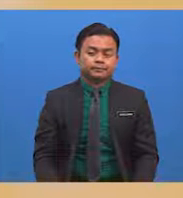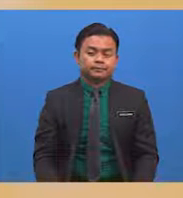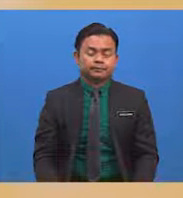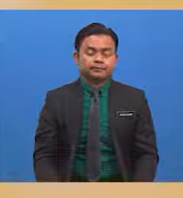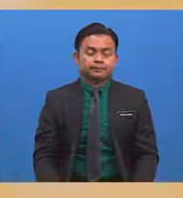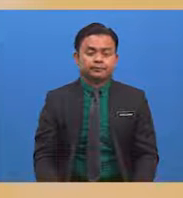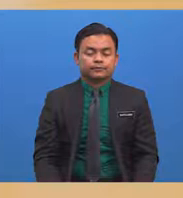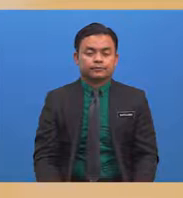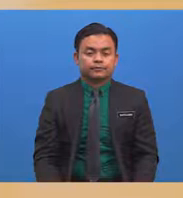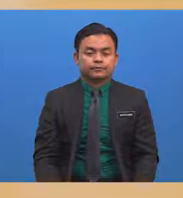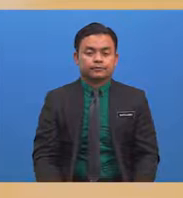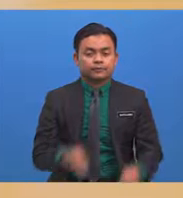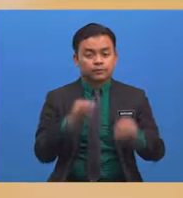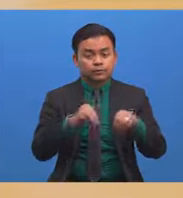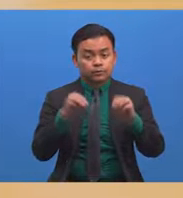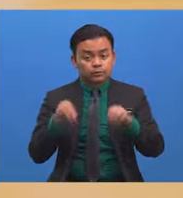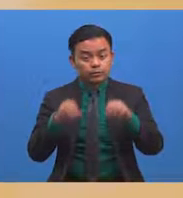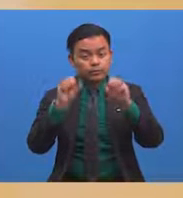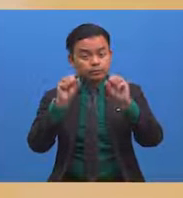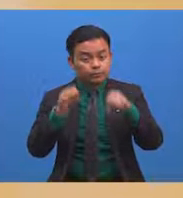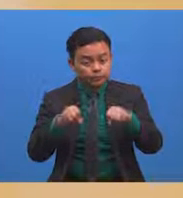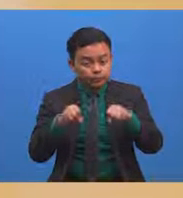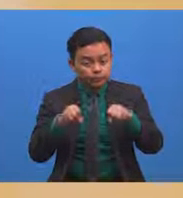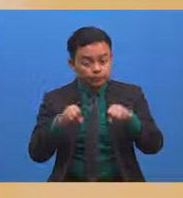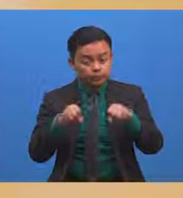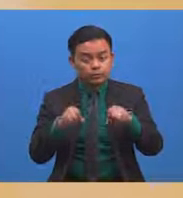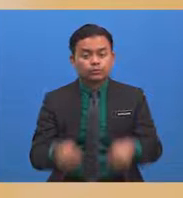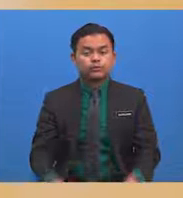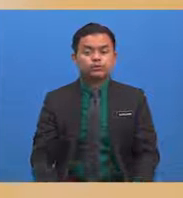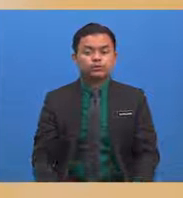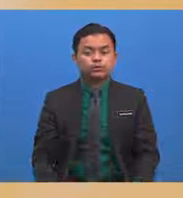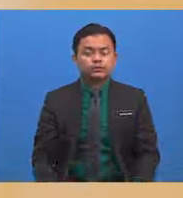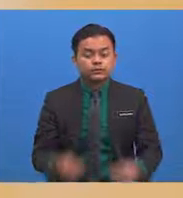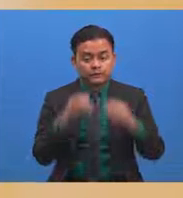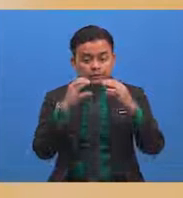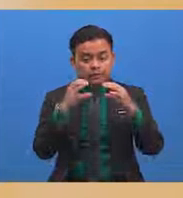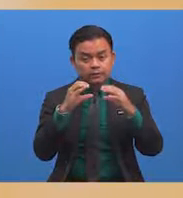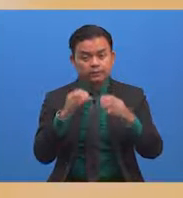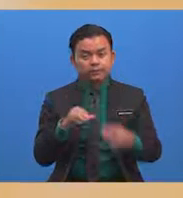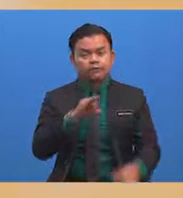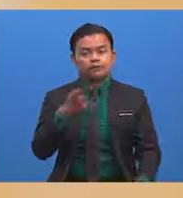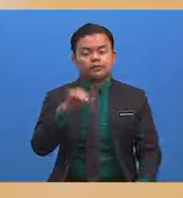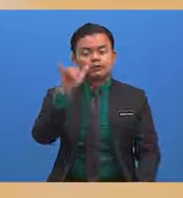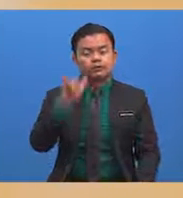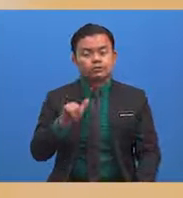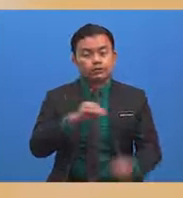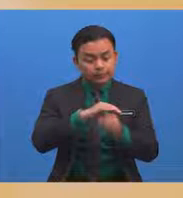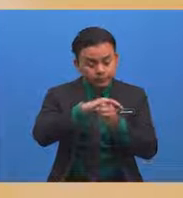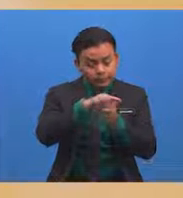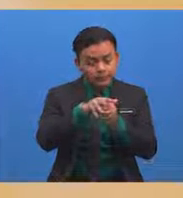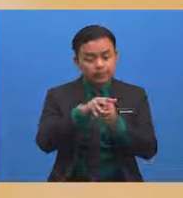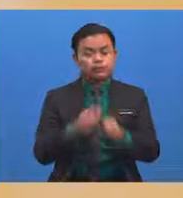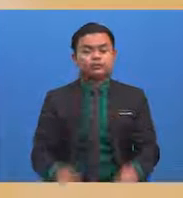iaitu murid boleh menentukan faktor yang mempengaruhi